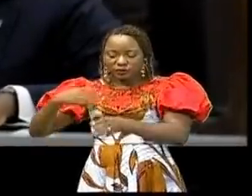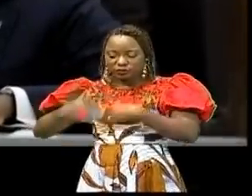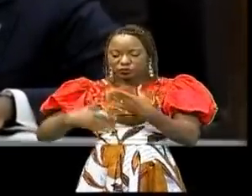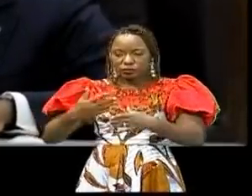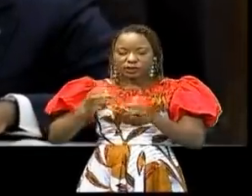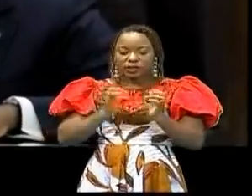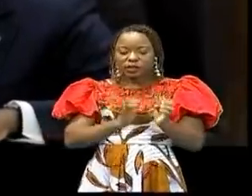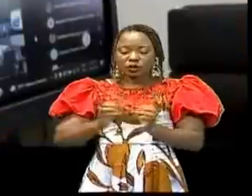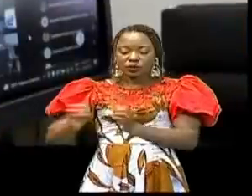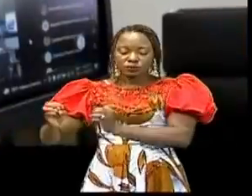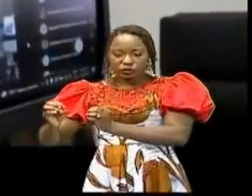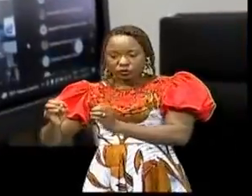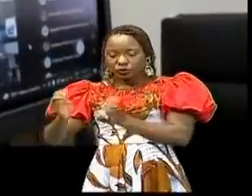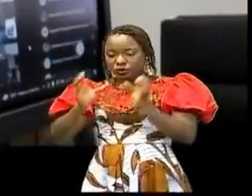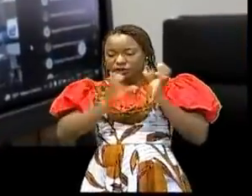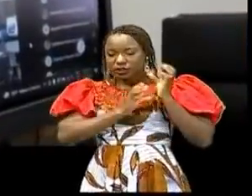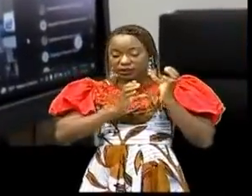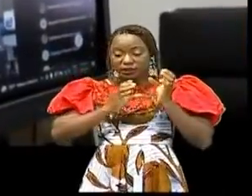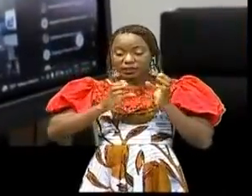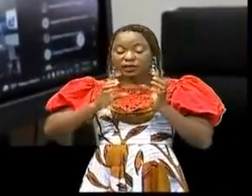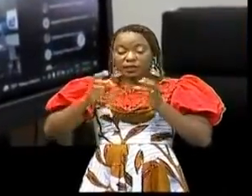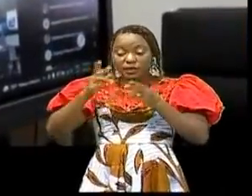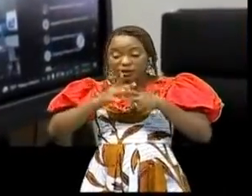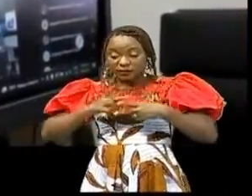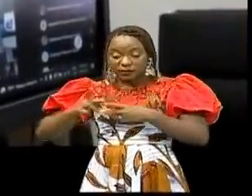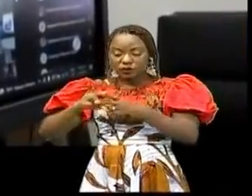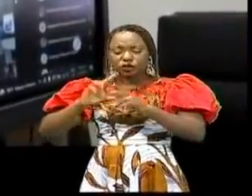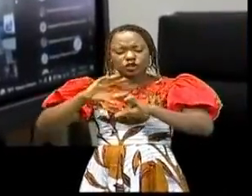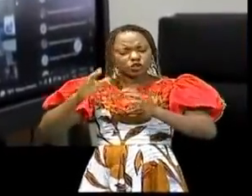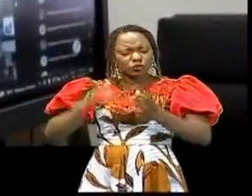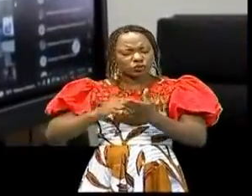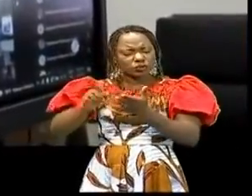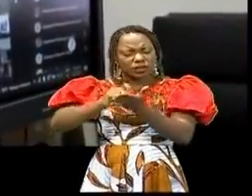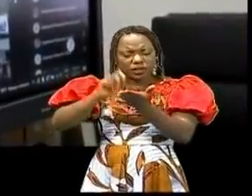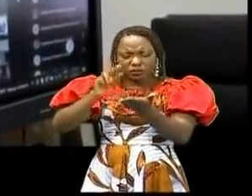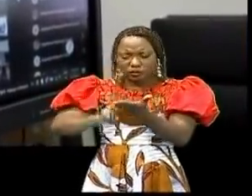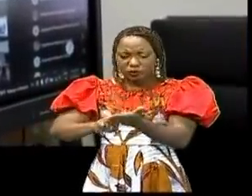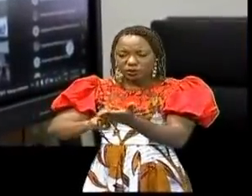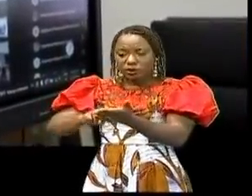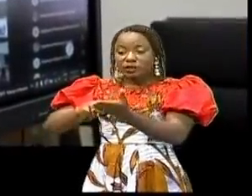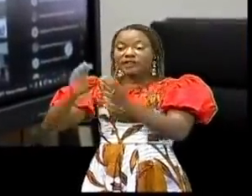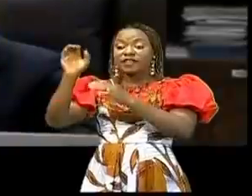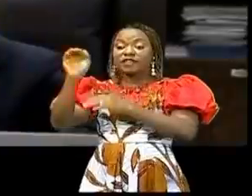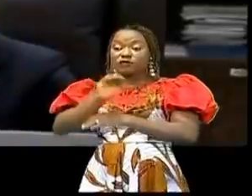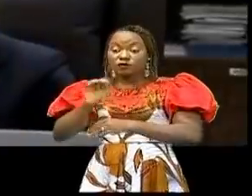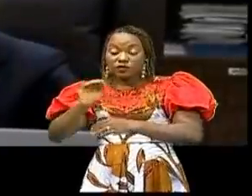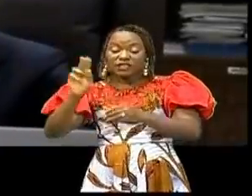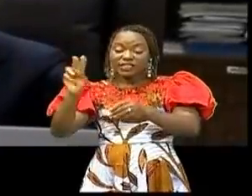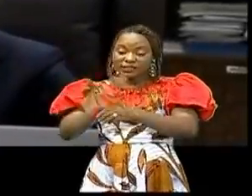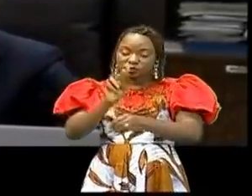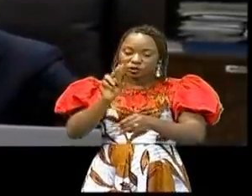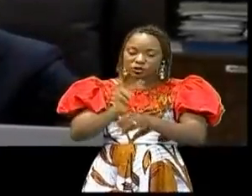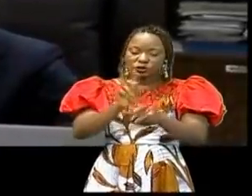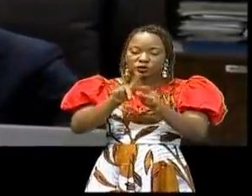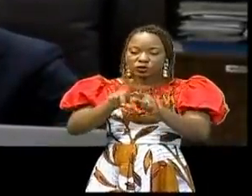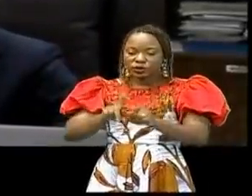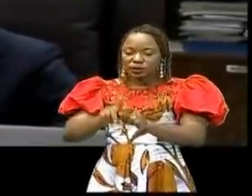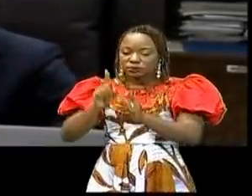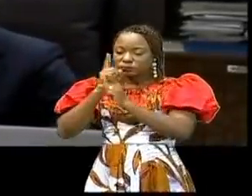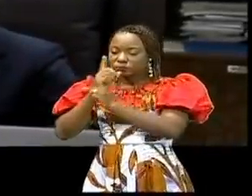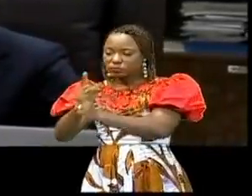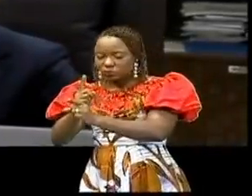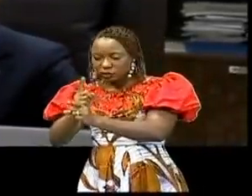la commission ministérielle chargée de la révisitation de tout le contrat des concessions forestières d'exploitation et des